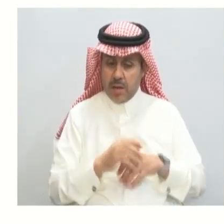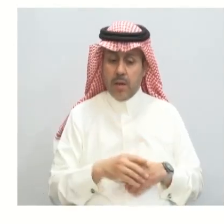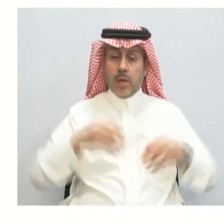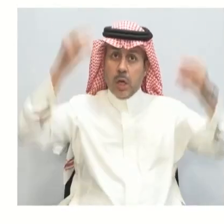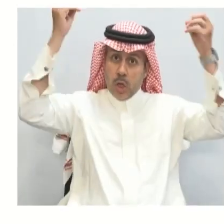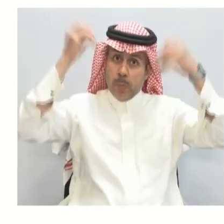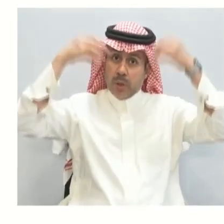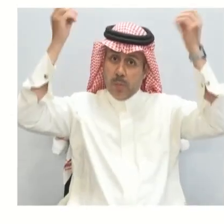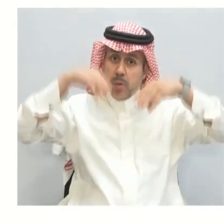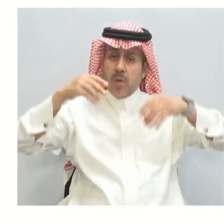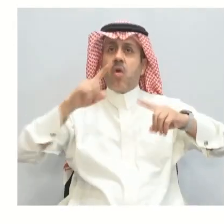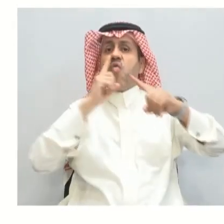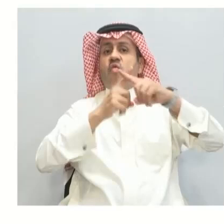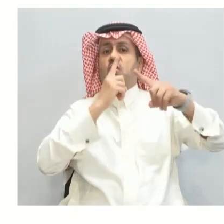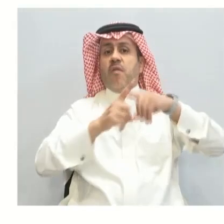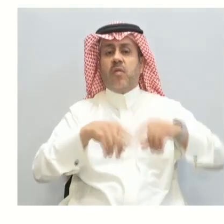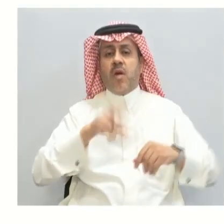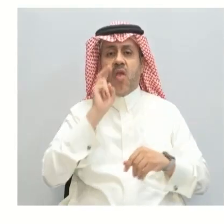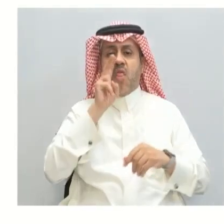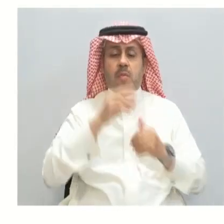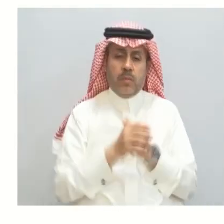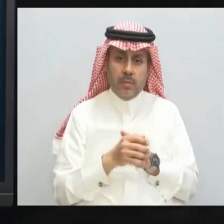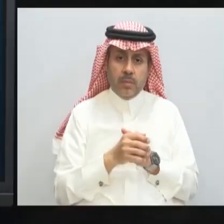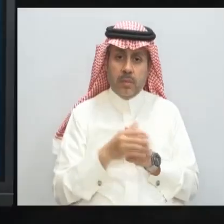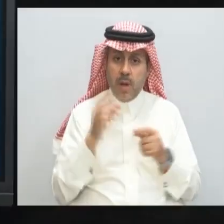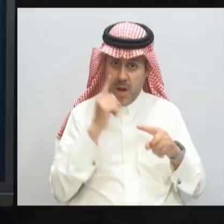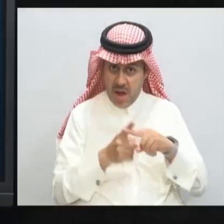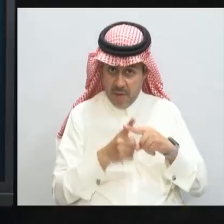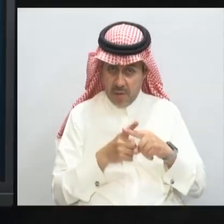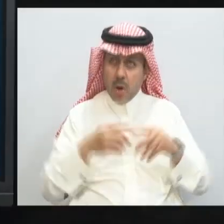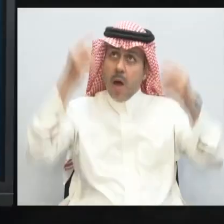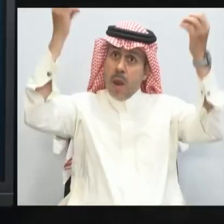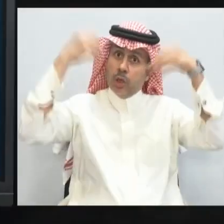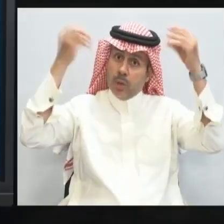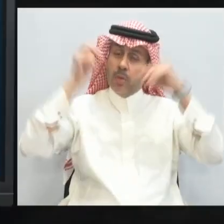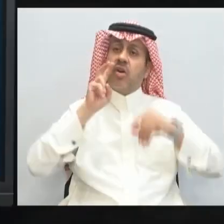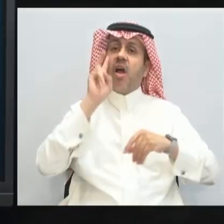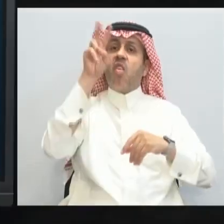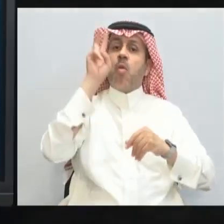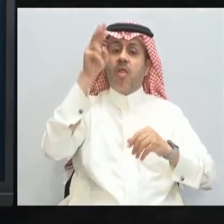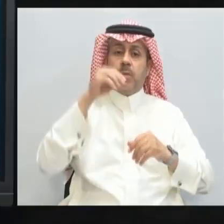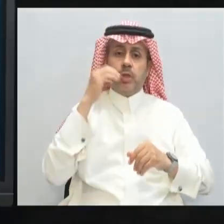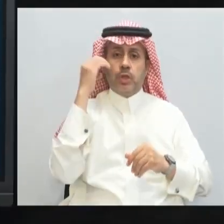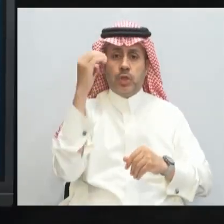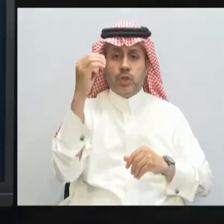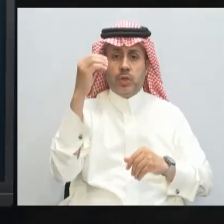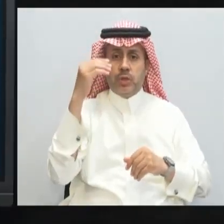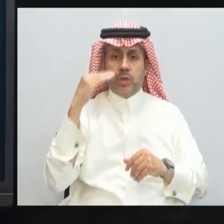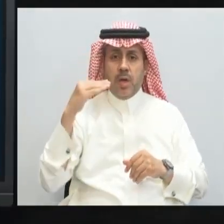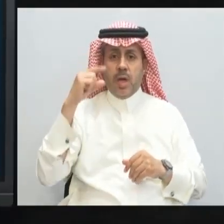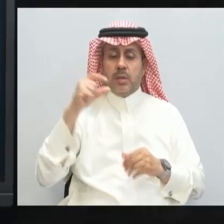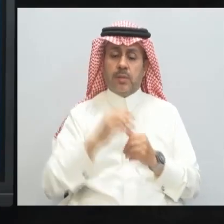لجحود وهذا يبين خطوره ان ان يجحد الانسان نعمه الله عز وجل عليه وان يبادل